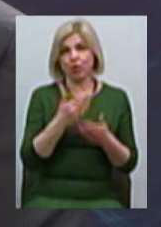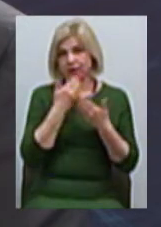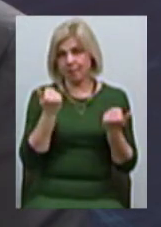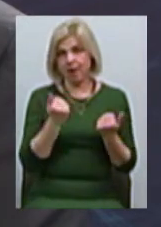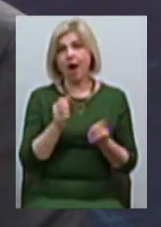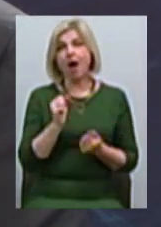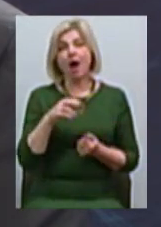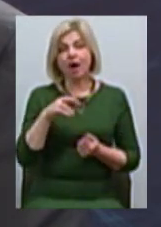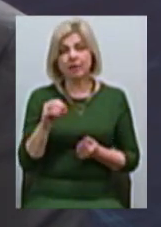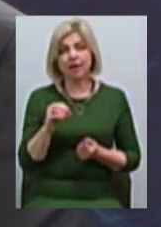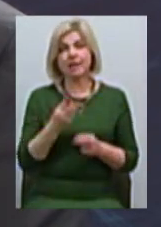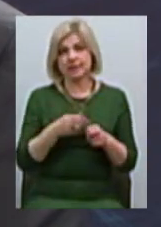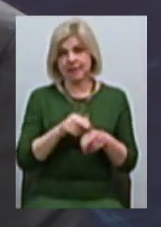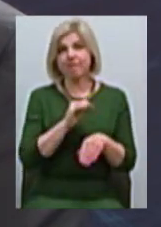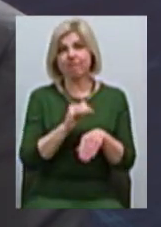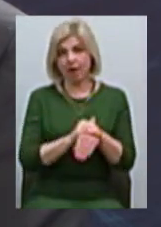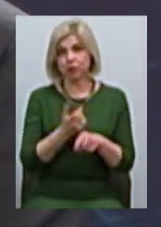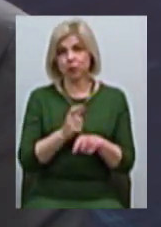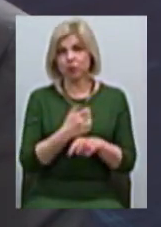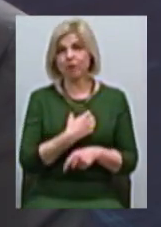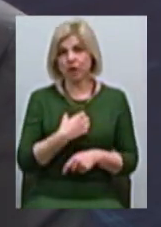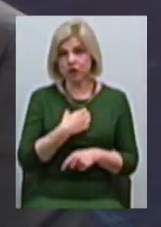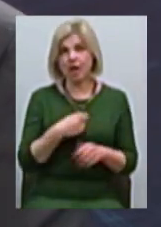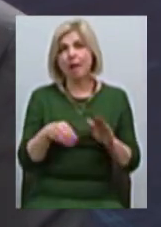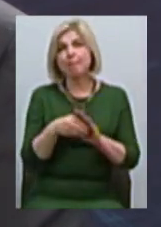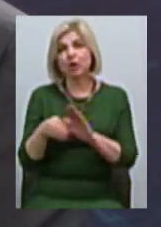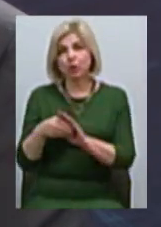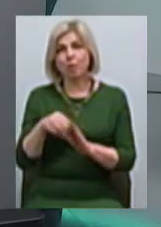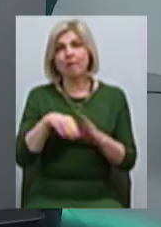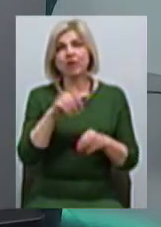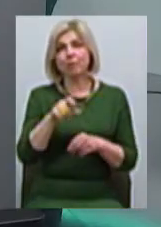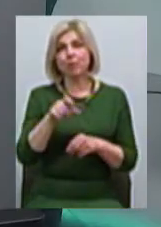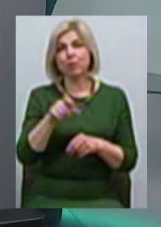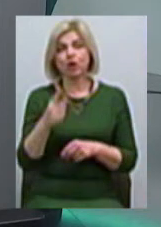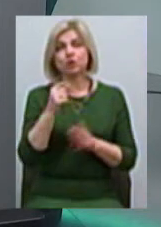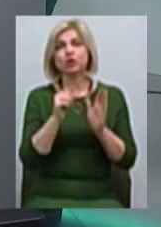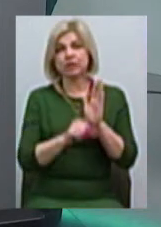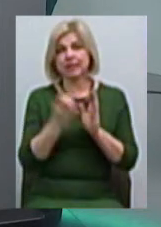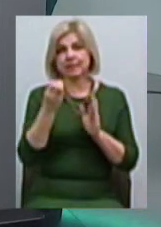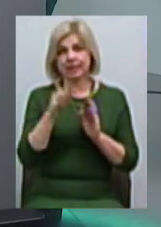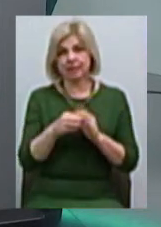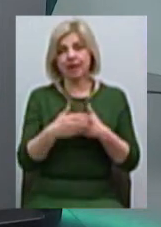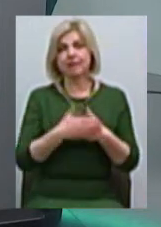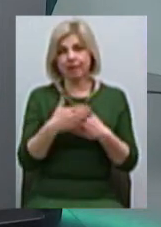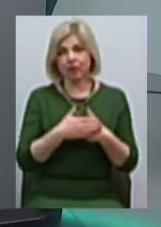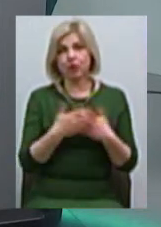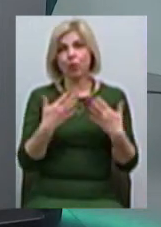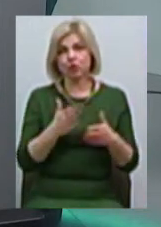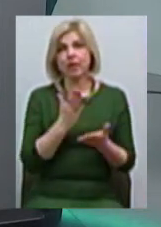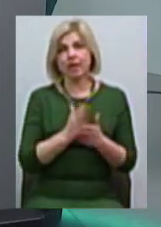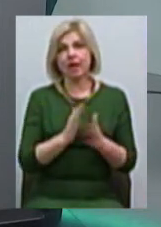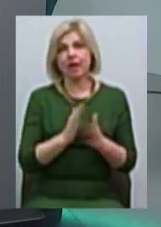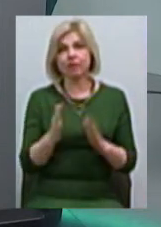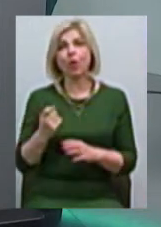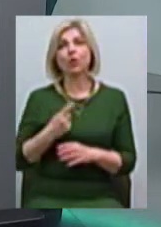Але цей факт дуже важливий, підкуп виборців, 160 стаття карається, і ми знаємо, у нас вже є випадок в Одеській